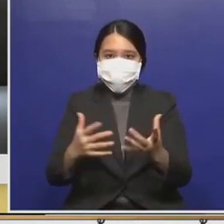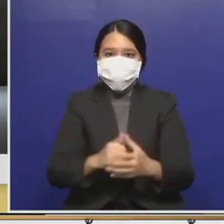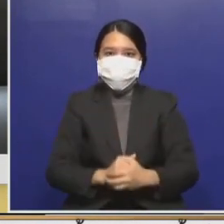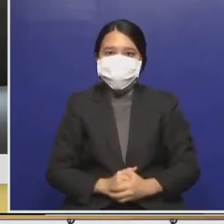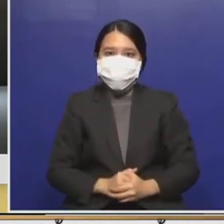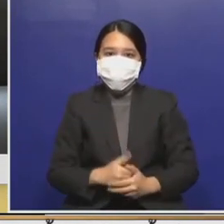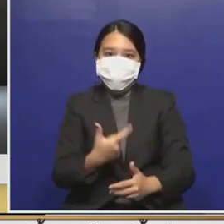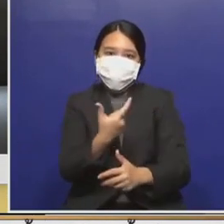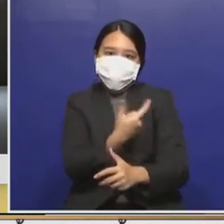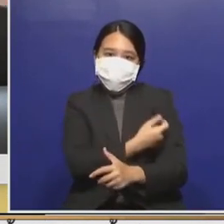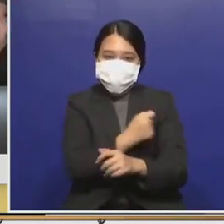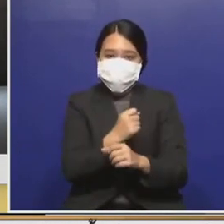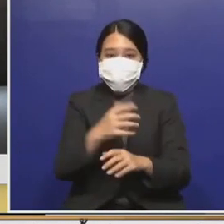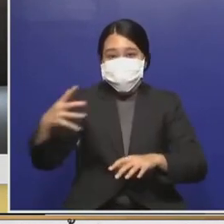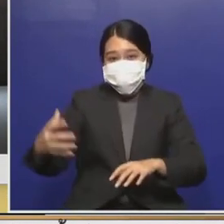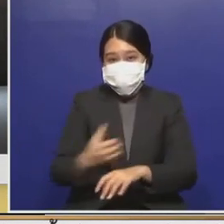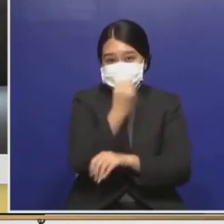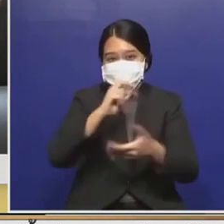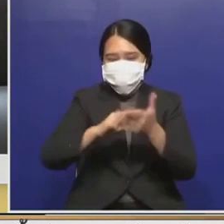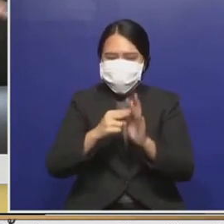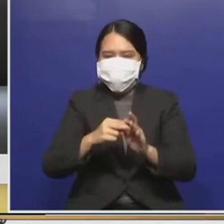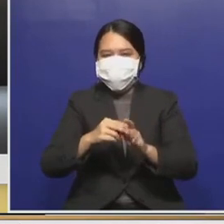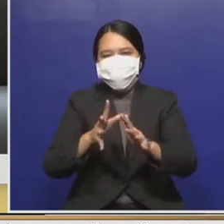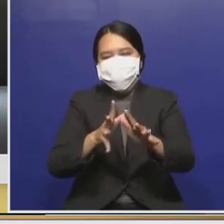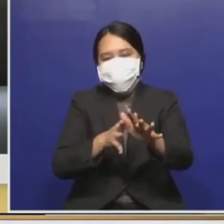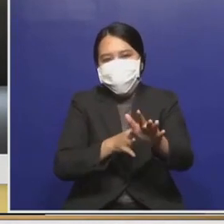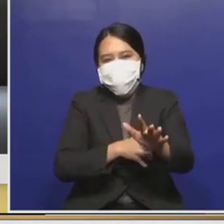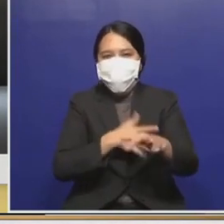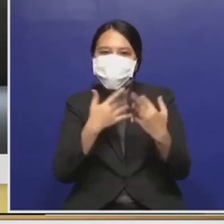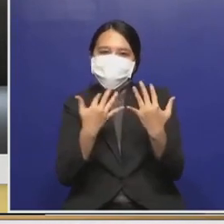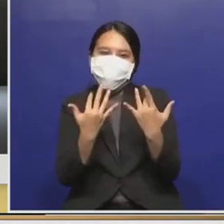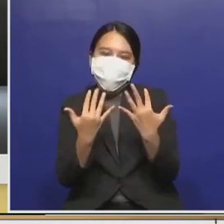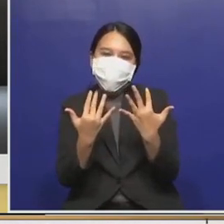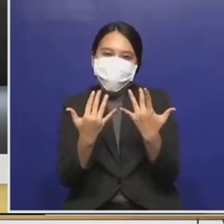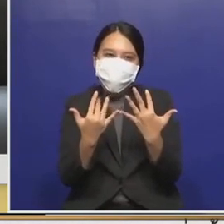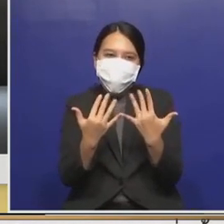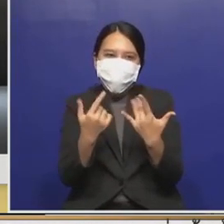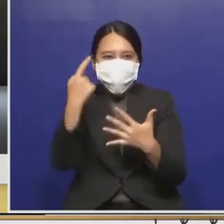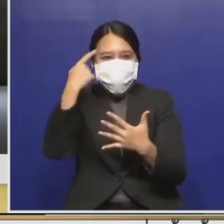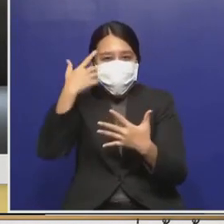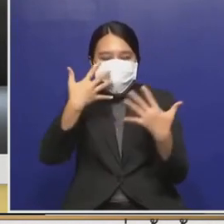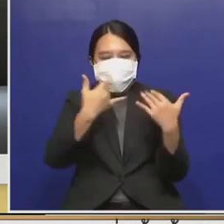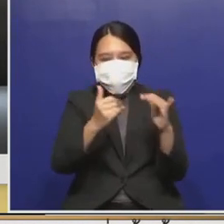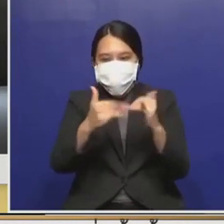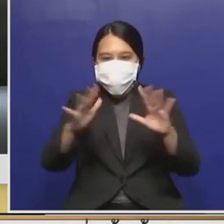วักซินการเมืองใหอาช้า รอหน่อย อช้า อย่พกปลอยใหหมด